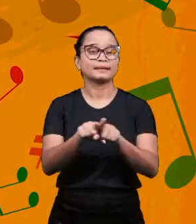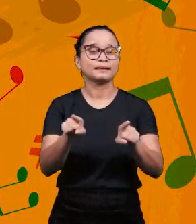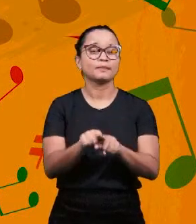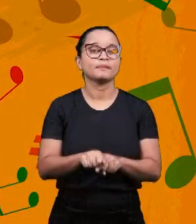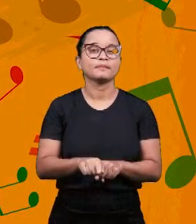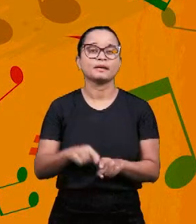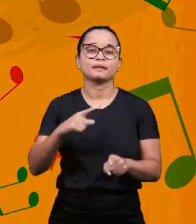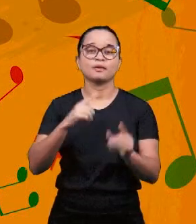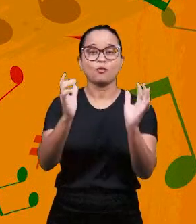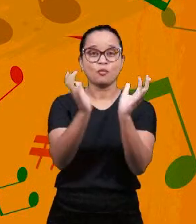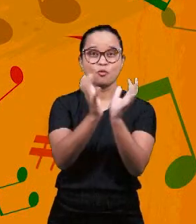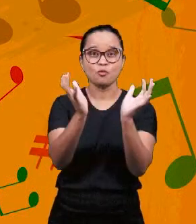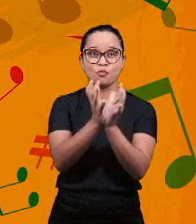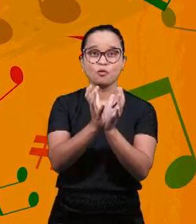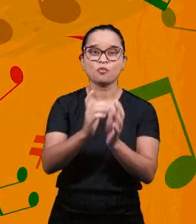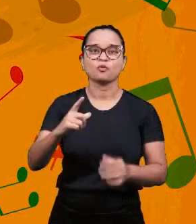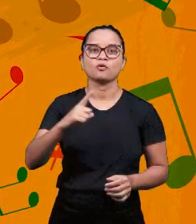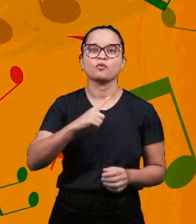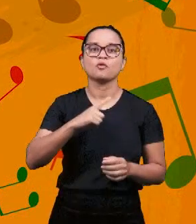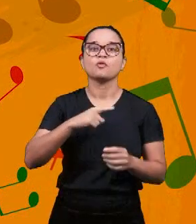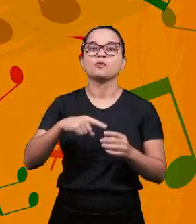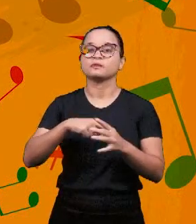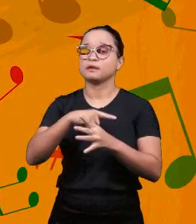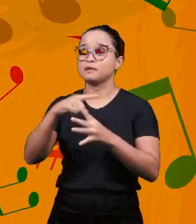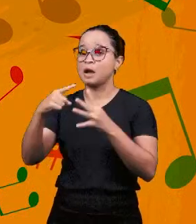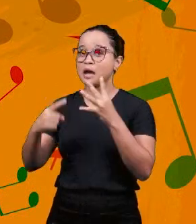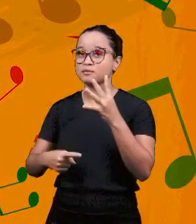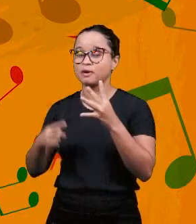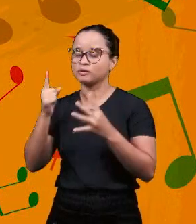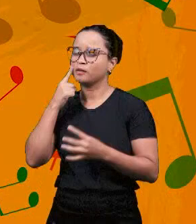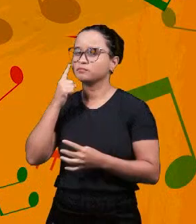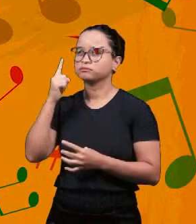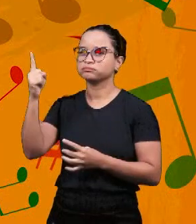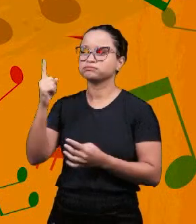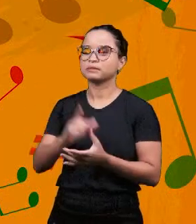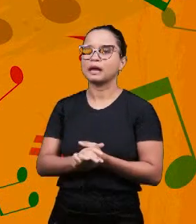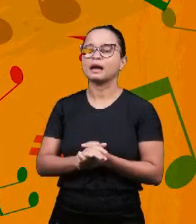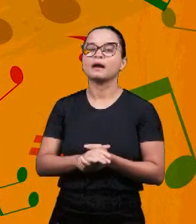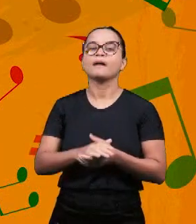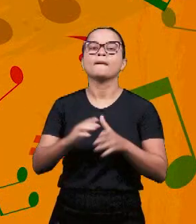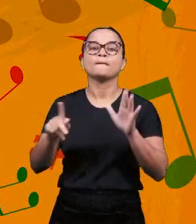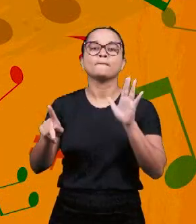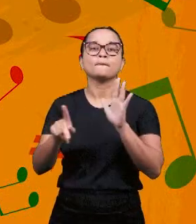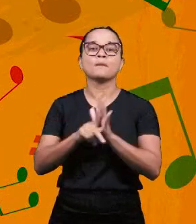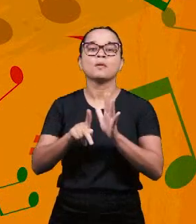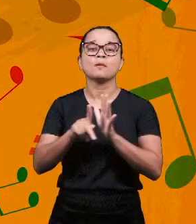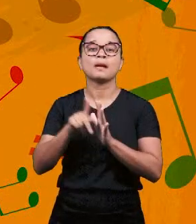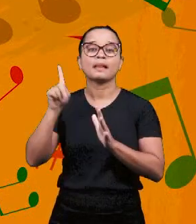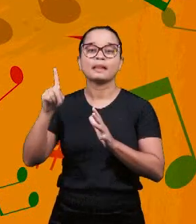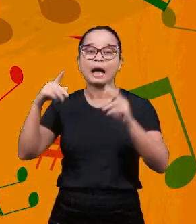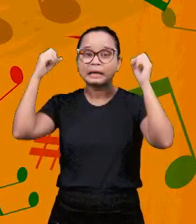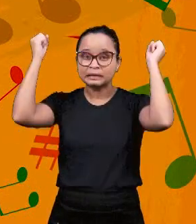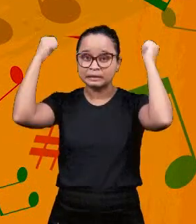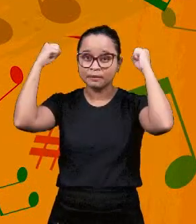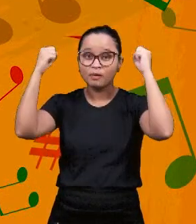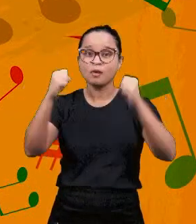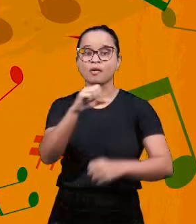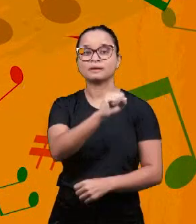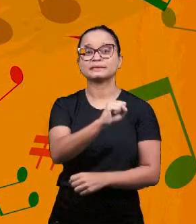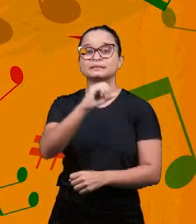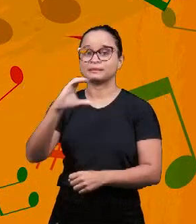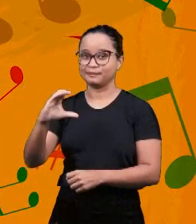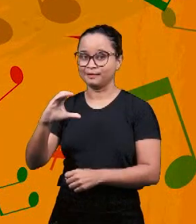Voici la petite bande de Gabriel, Cecília, Julia e David, de l'église Jardim Itália, Chapecó,